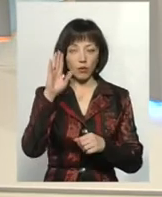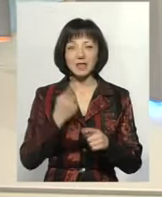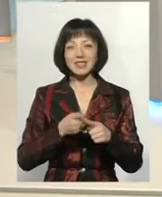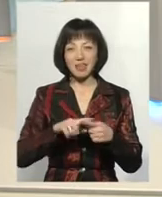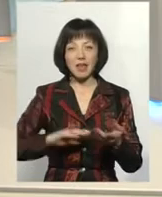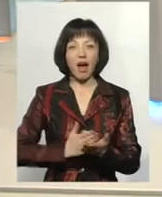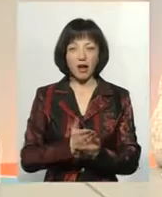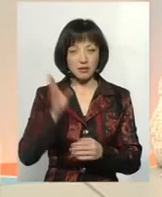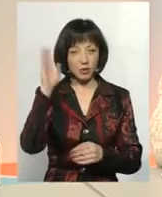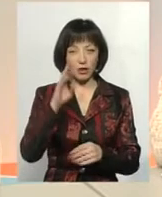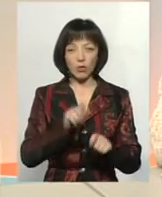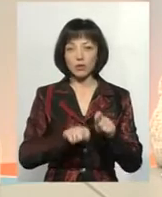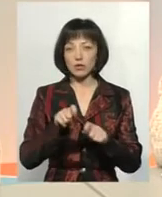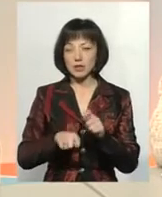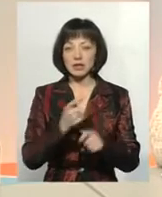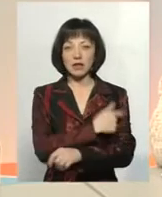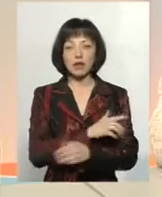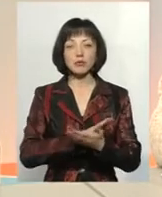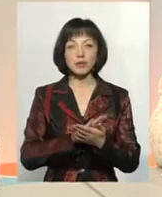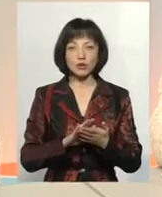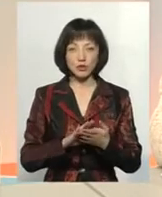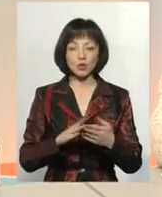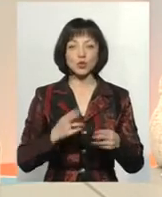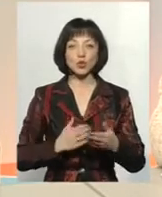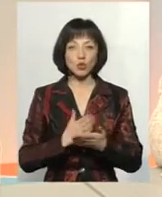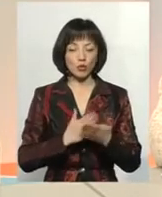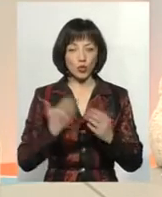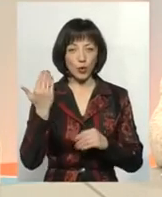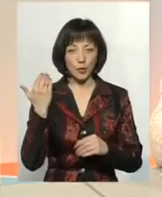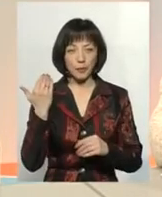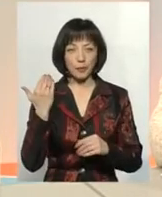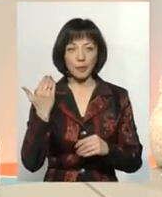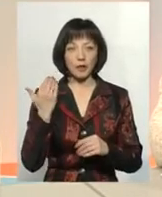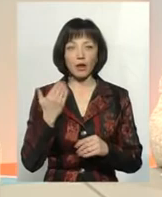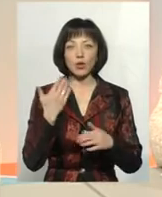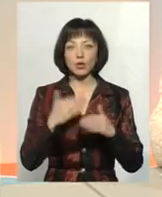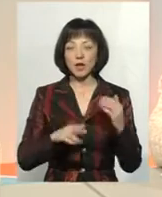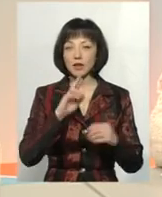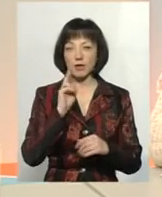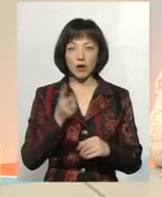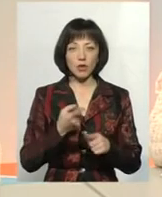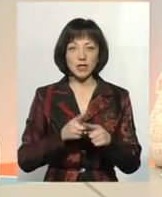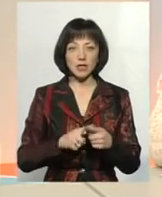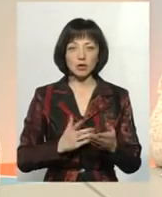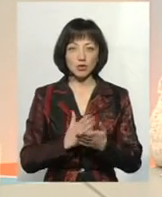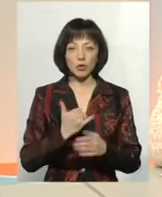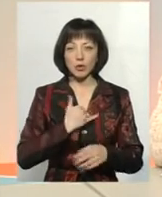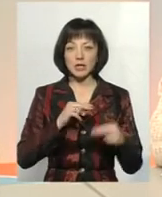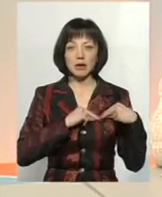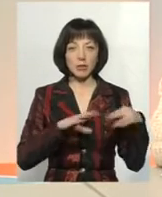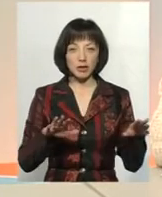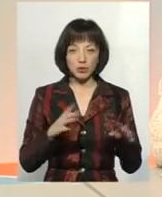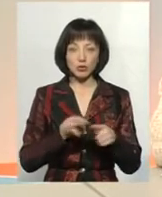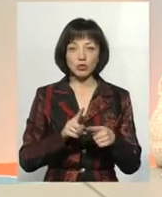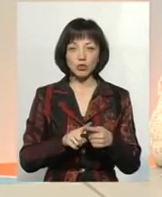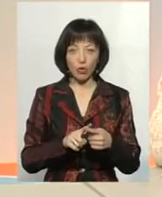якість води в цих криницях контролювалася санітарно-епідеміологічною службою. Вже 2 роки ця служба в нас не працює з